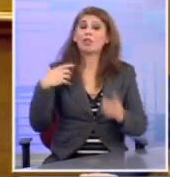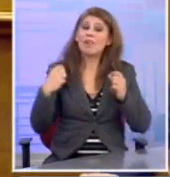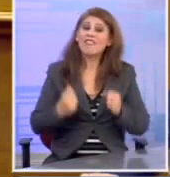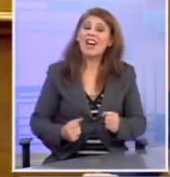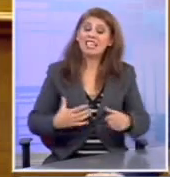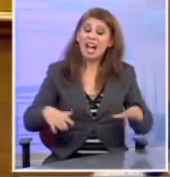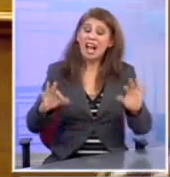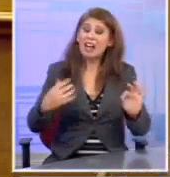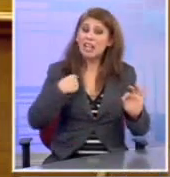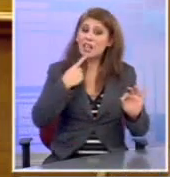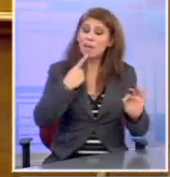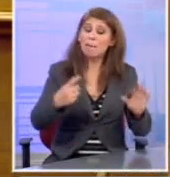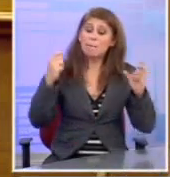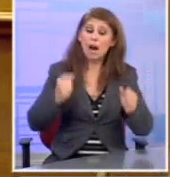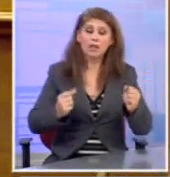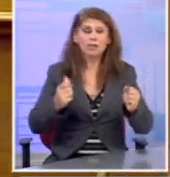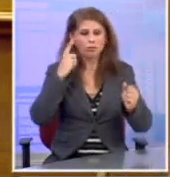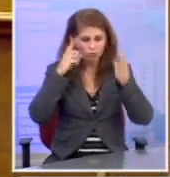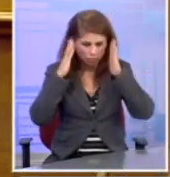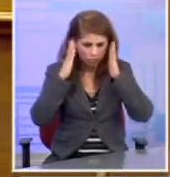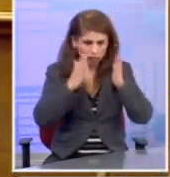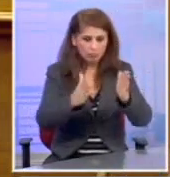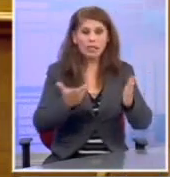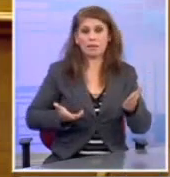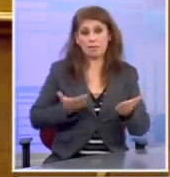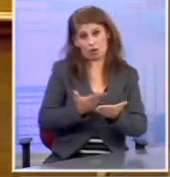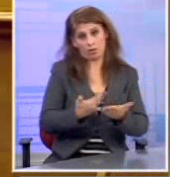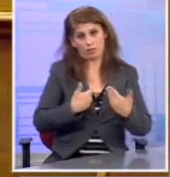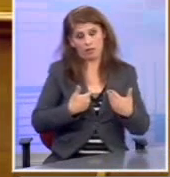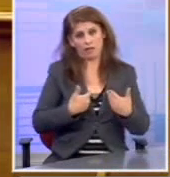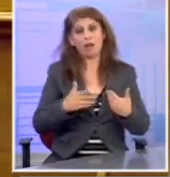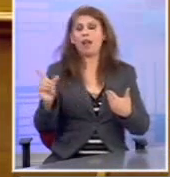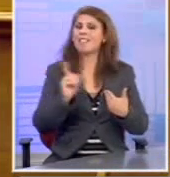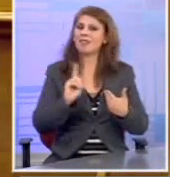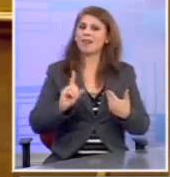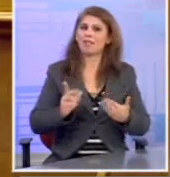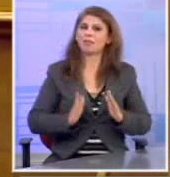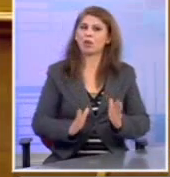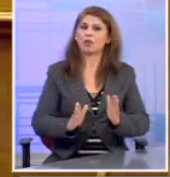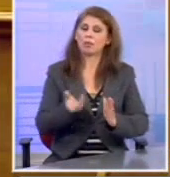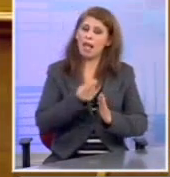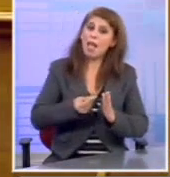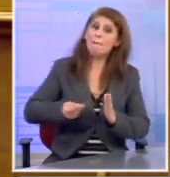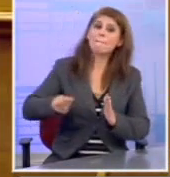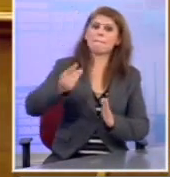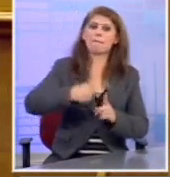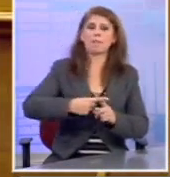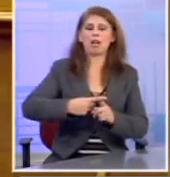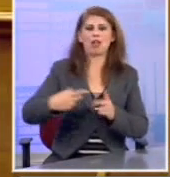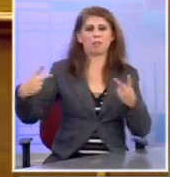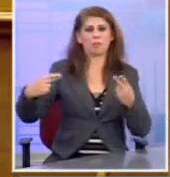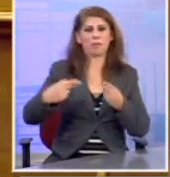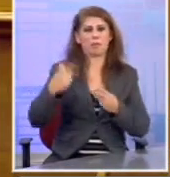αρχή, ως βασικό μας προσανατολισμό στην πρόταση που καταθέτουμε, να μην πάμε σε περαιτέρω περικοπές των συντάξεων. Να